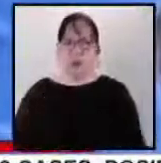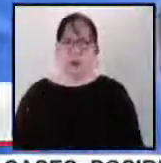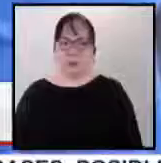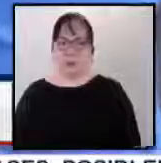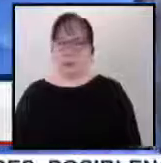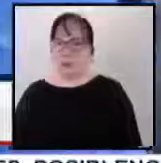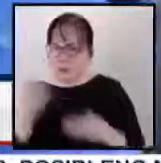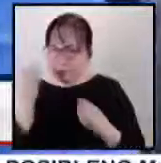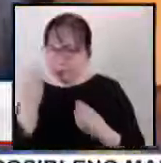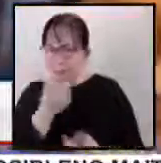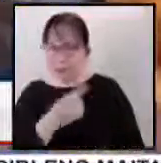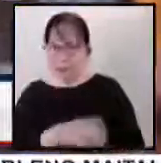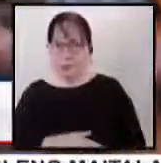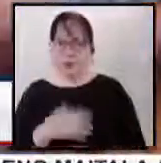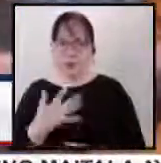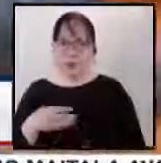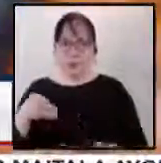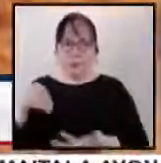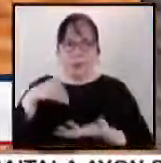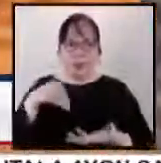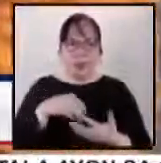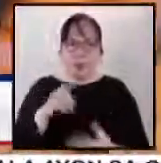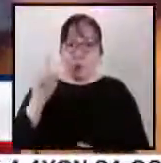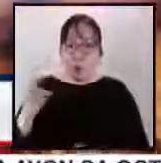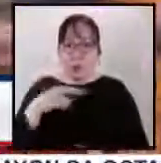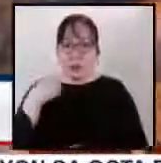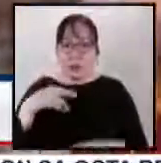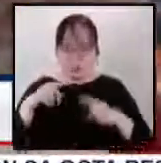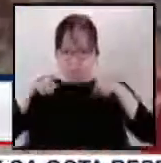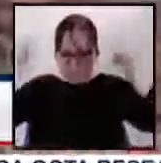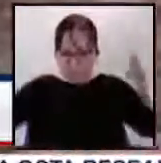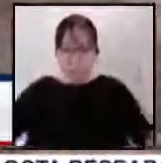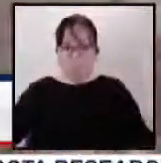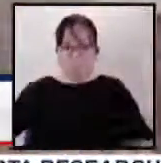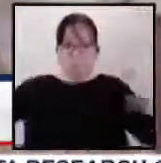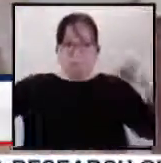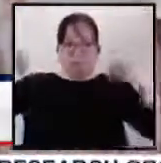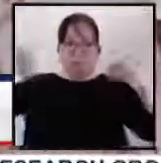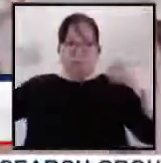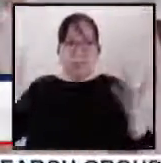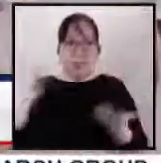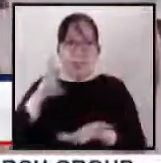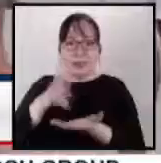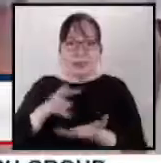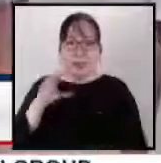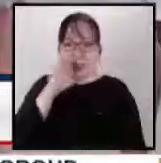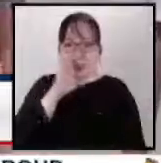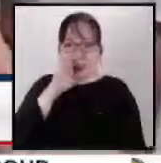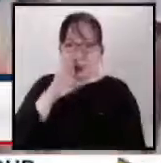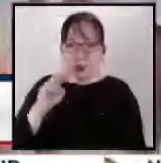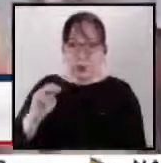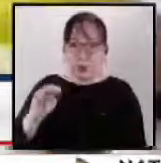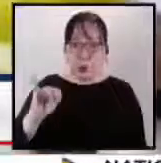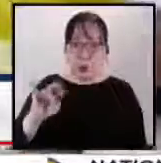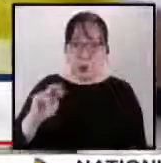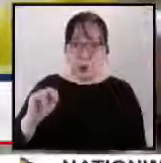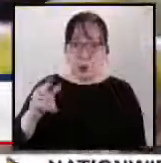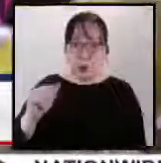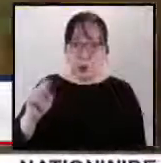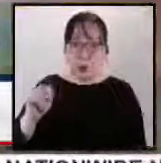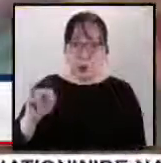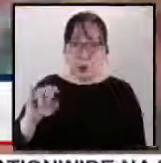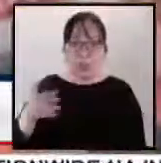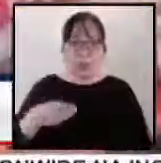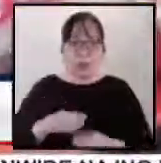Nakatanggap ng tig-iisang sako ng bigas ang bawat pamilya sa bayan ng Minlanilla sa Cebu. Tigli-limampung sako ng bigas